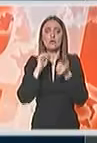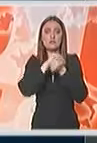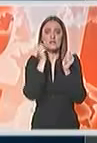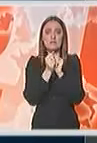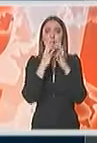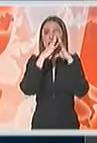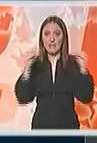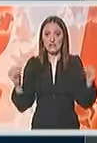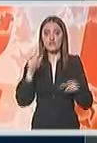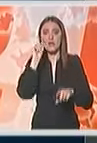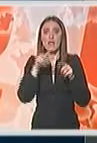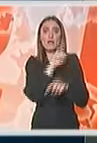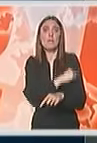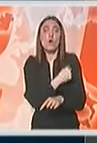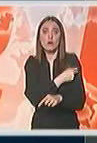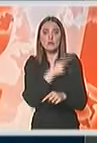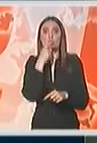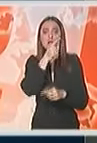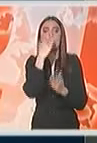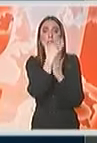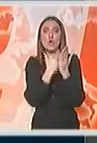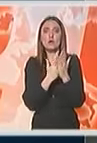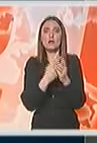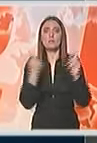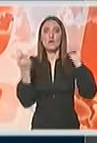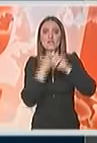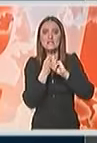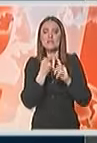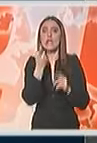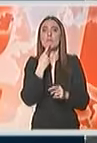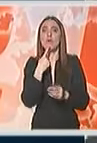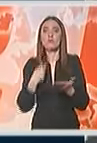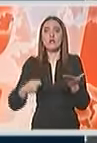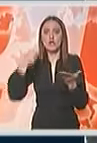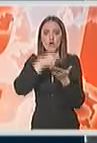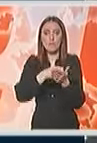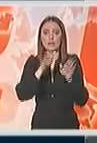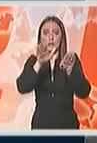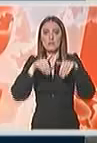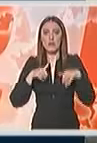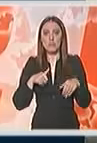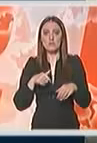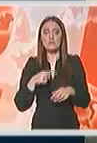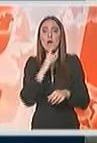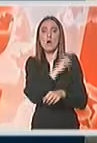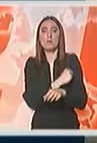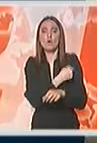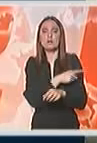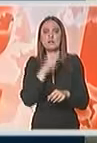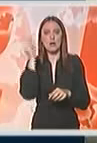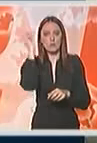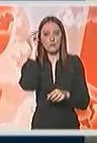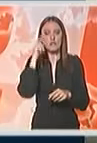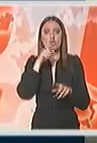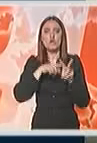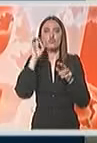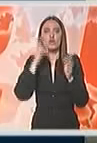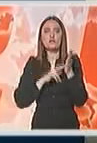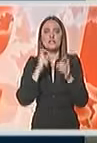sa nestašicom, neke bolnice uspostavile su programe za povezivanje pogodnih donatora sa primaocima. U bolnici Univerziteta Johns